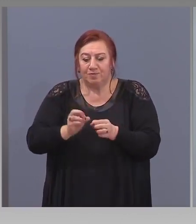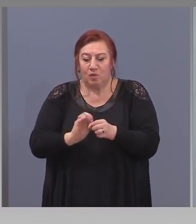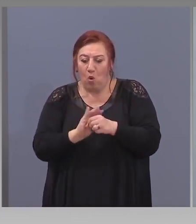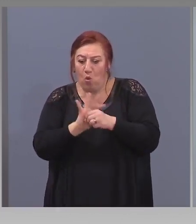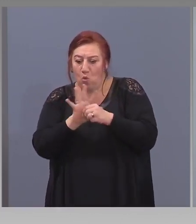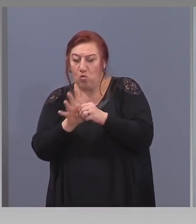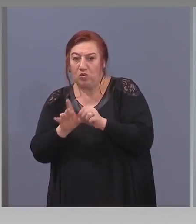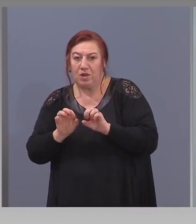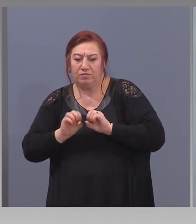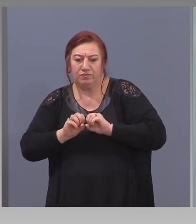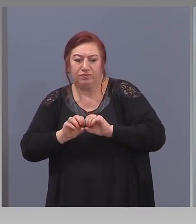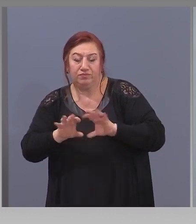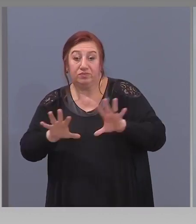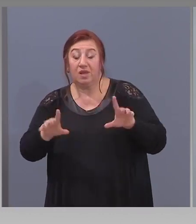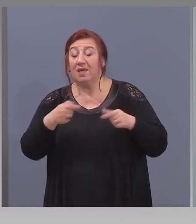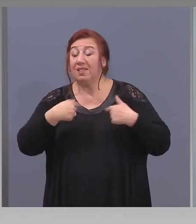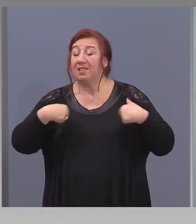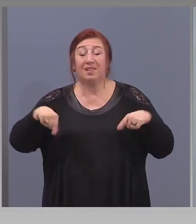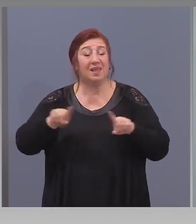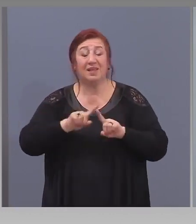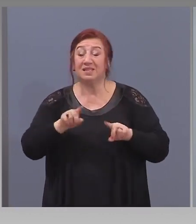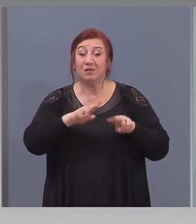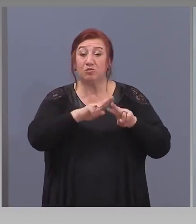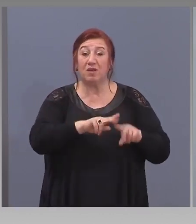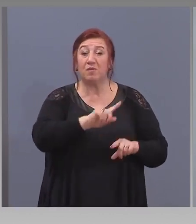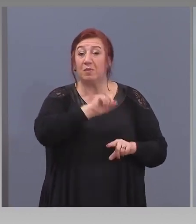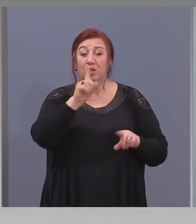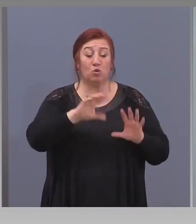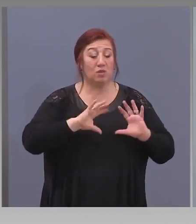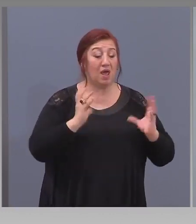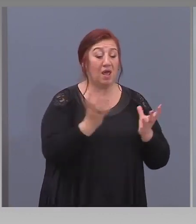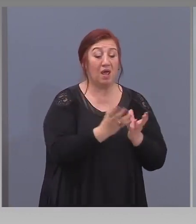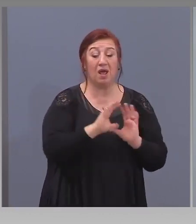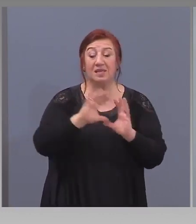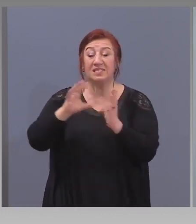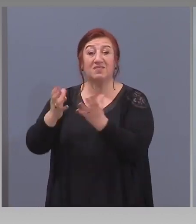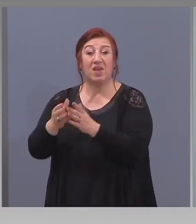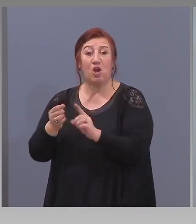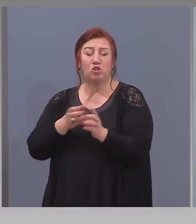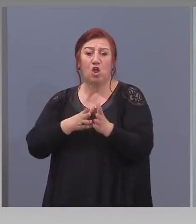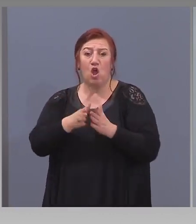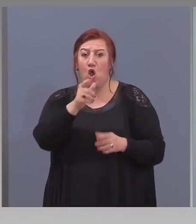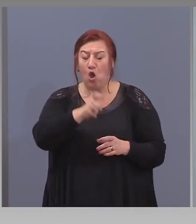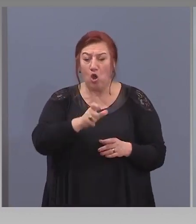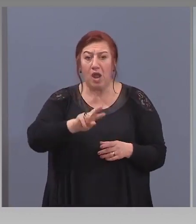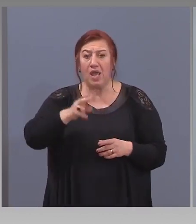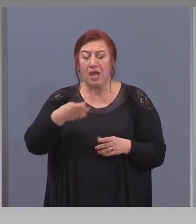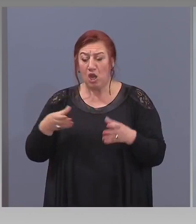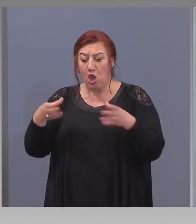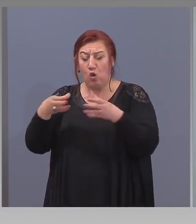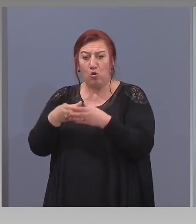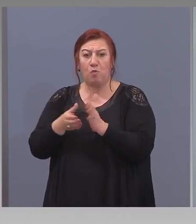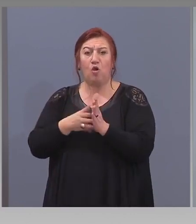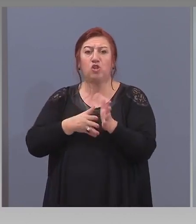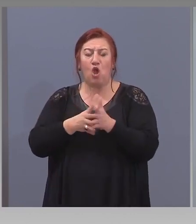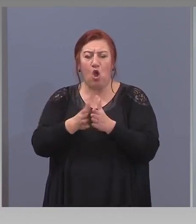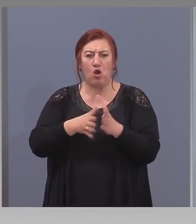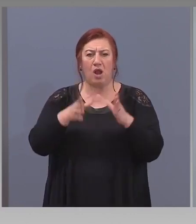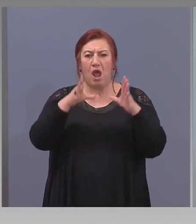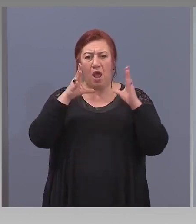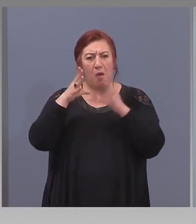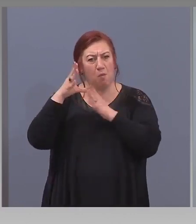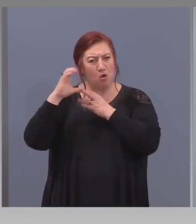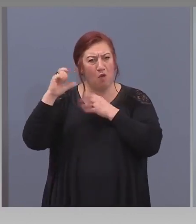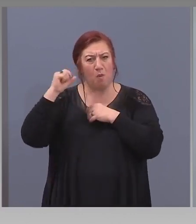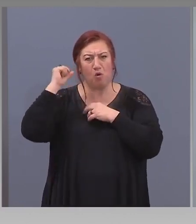не искаме да остане нито една сфера от хора или наличност от хора, професори, доктори, които